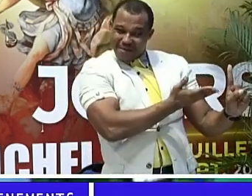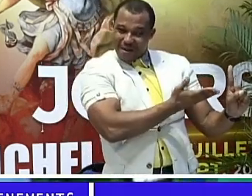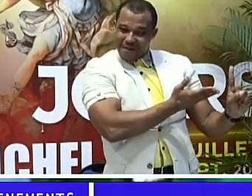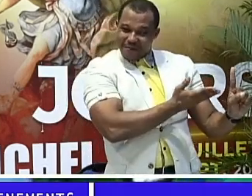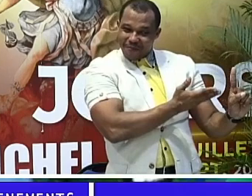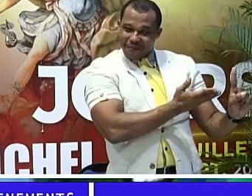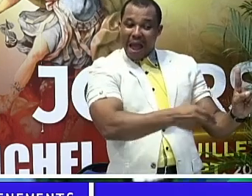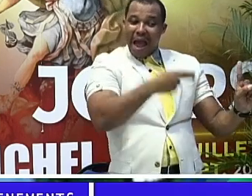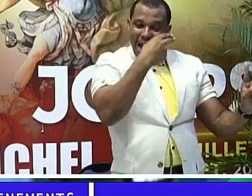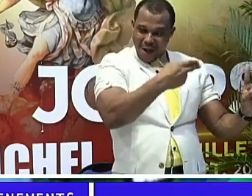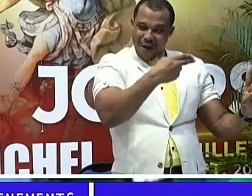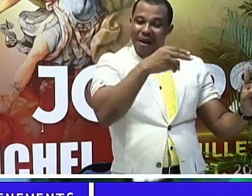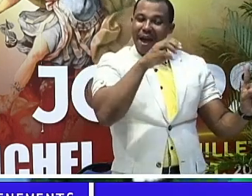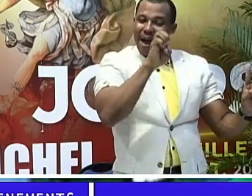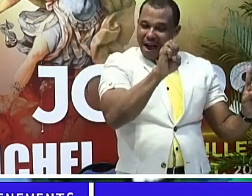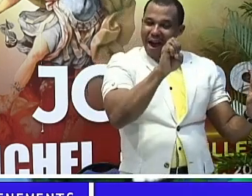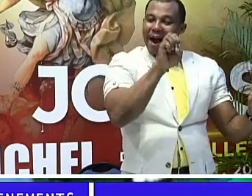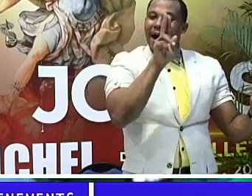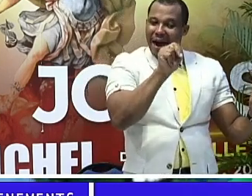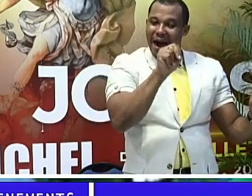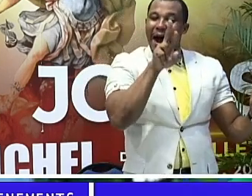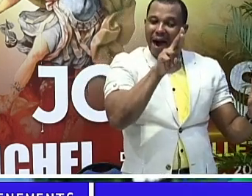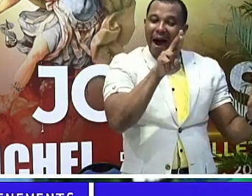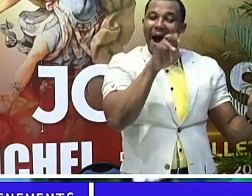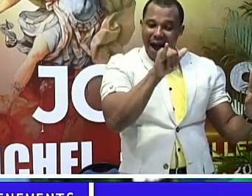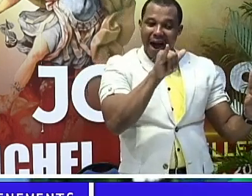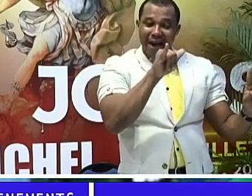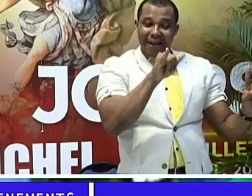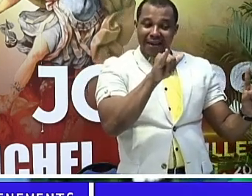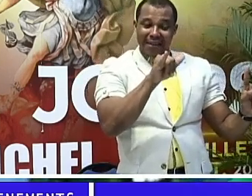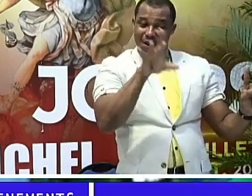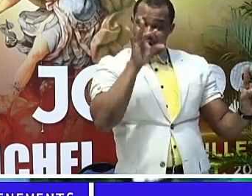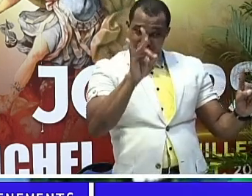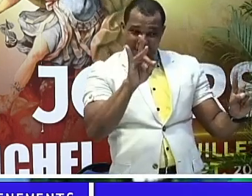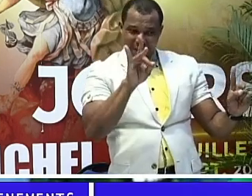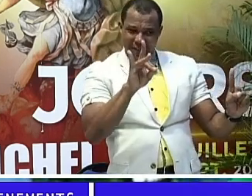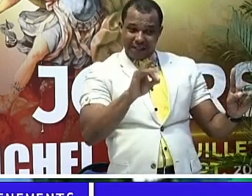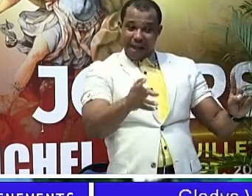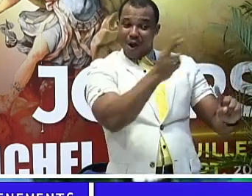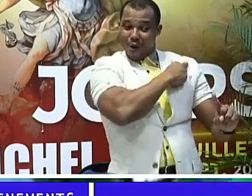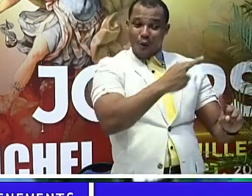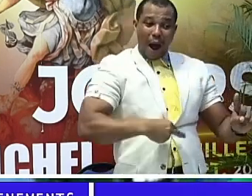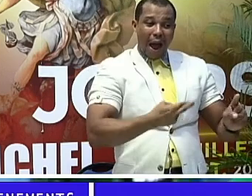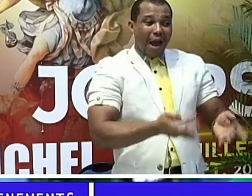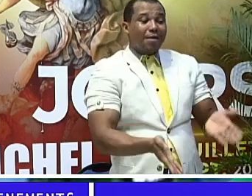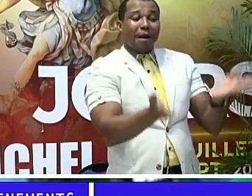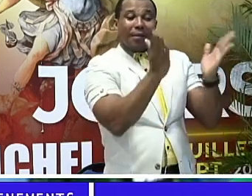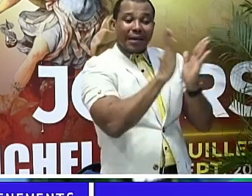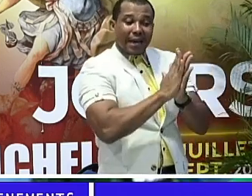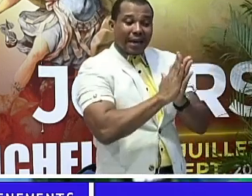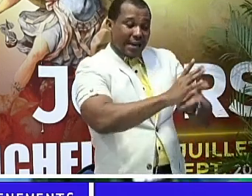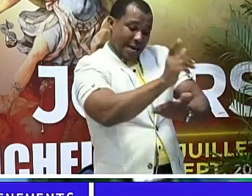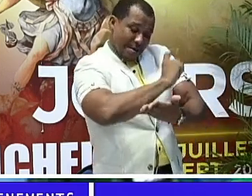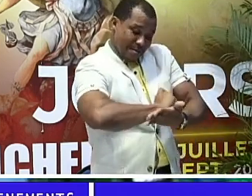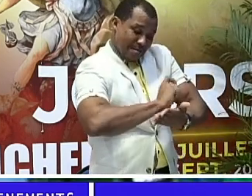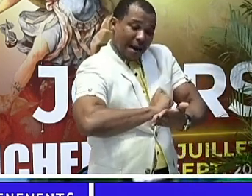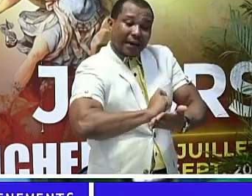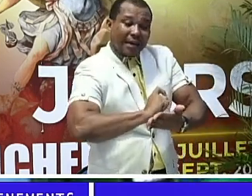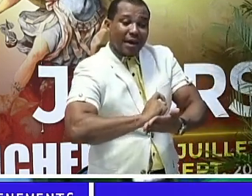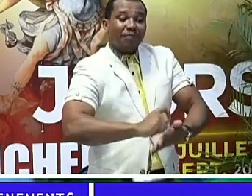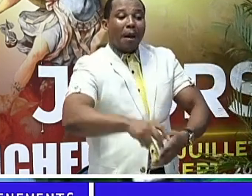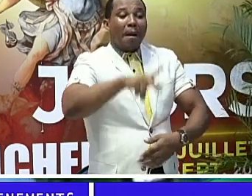pape Clément VII en 1527, et il demandait pape Clément pour que